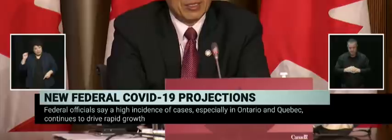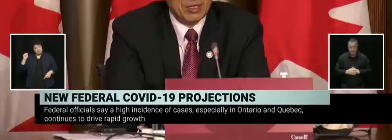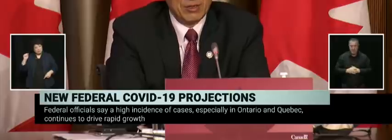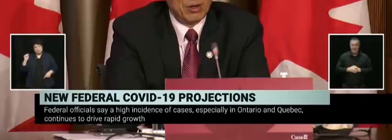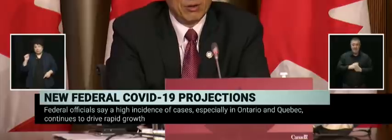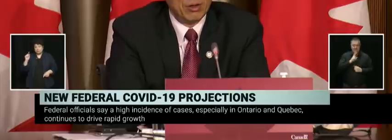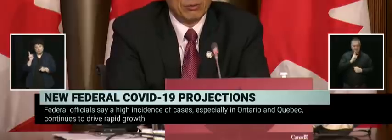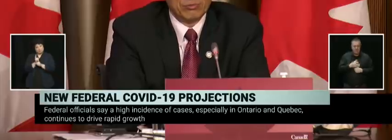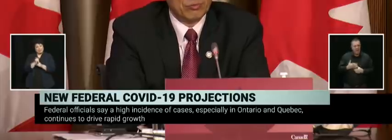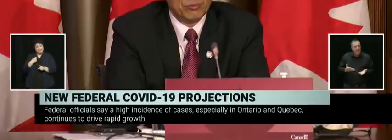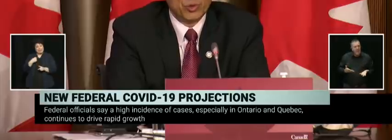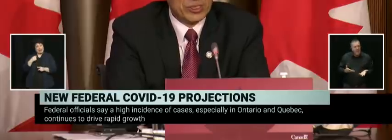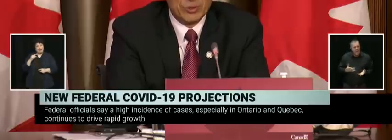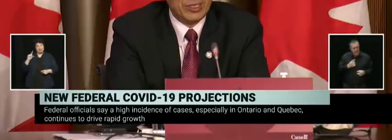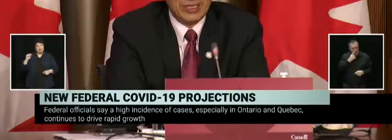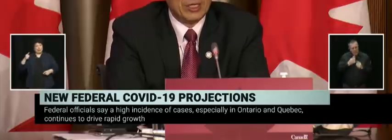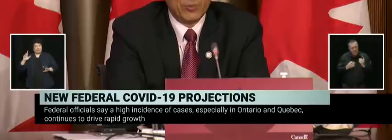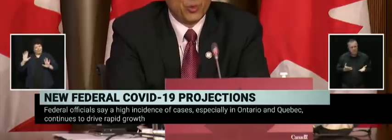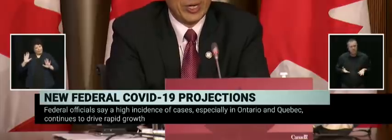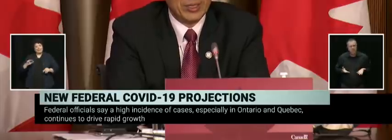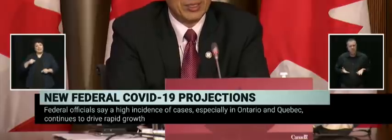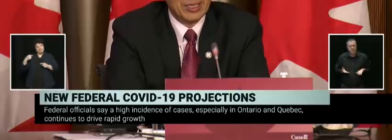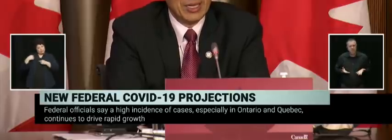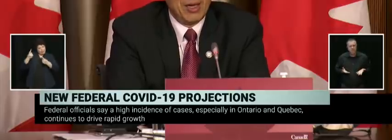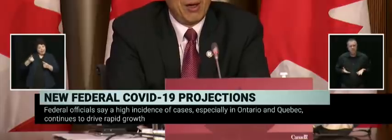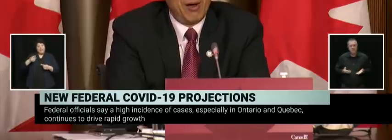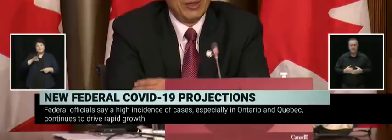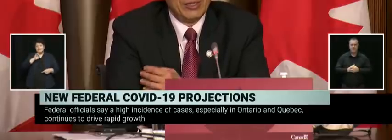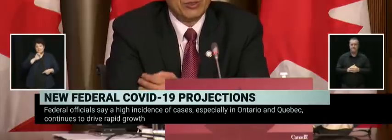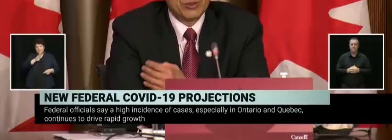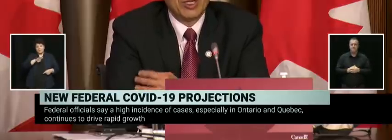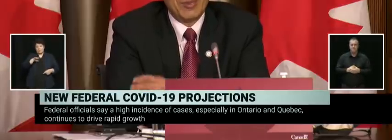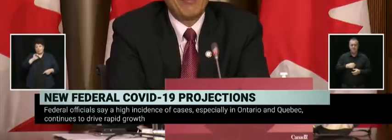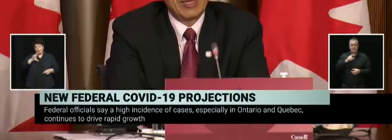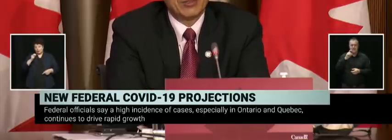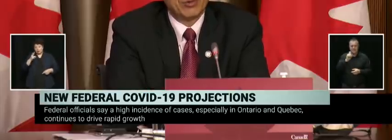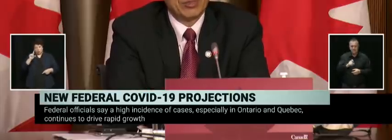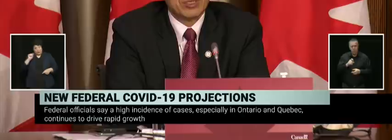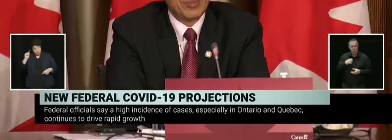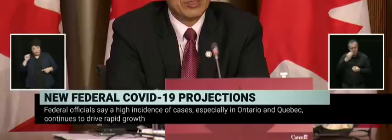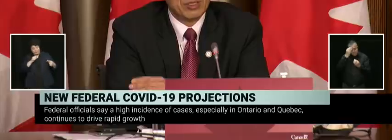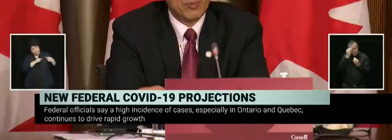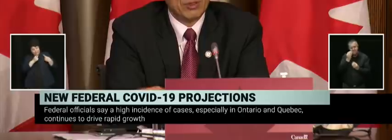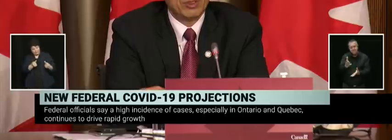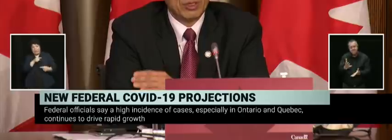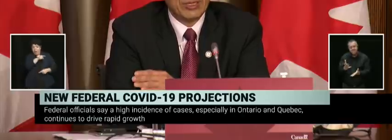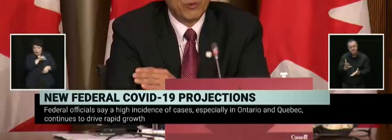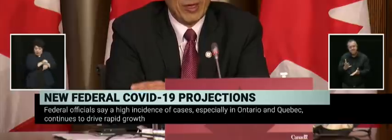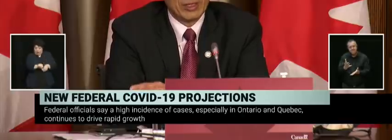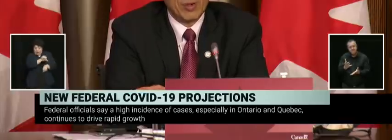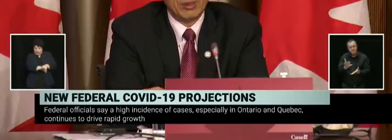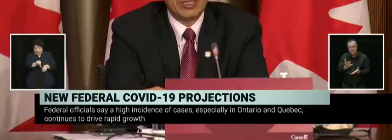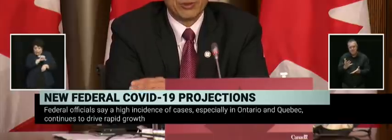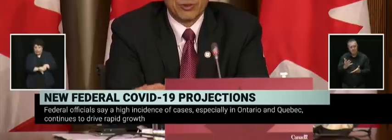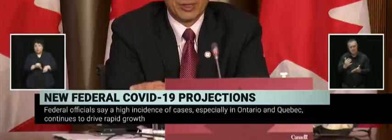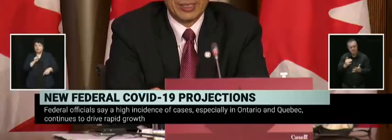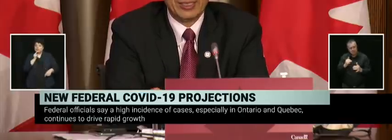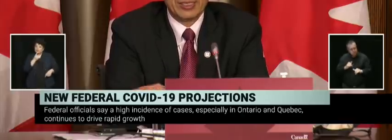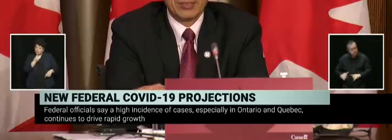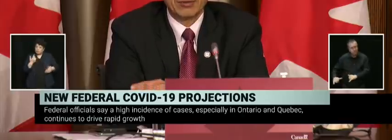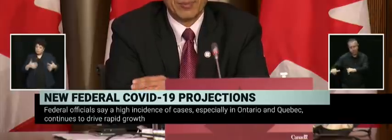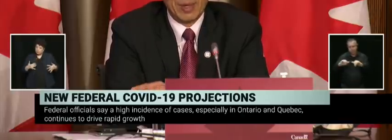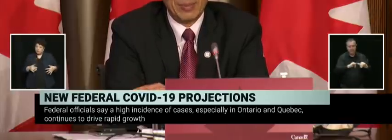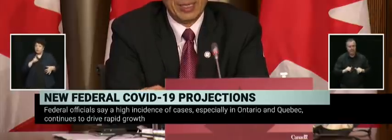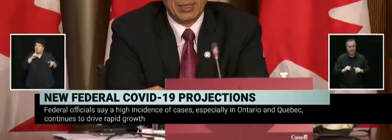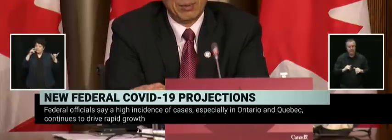maintenant et on doit souligner le point qu'on est tous dans le même bateau. Ce n'est pas seulement les gouvernements, les autorités